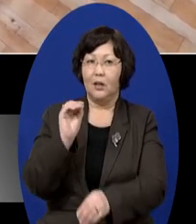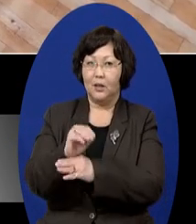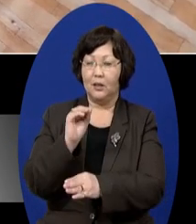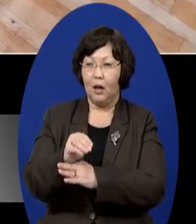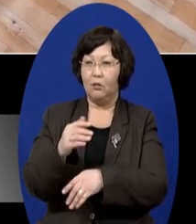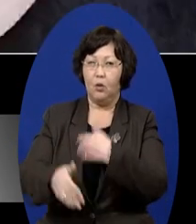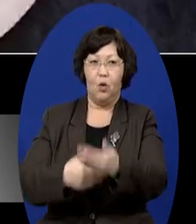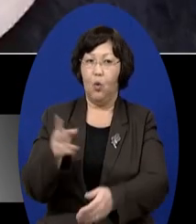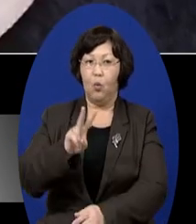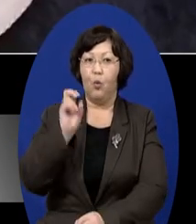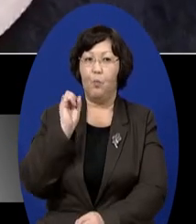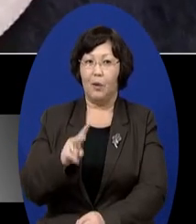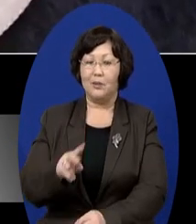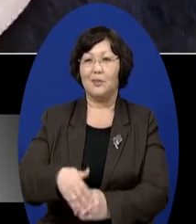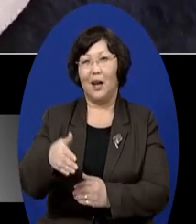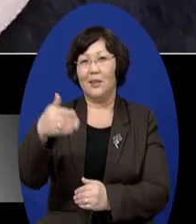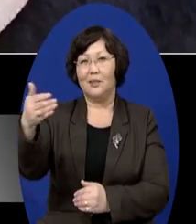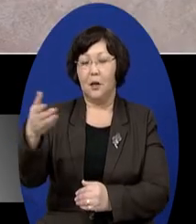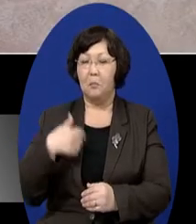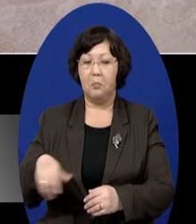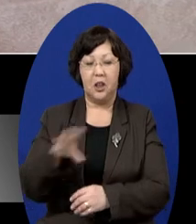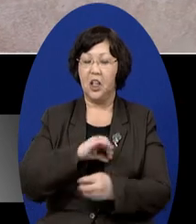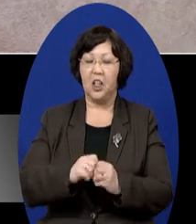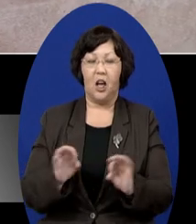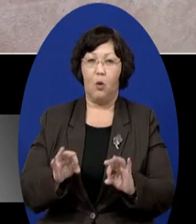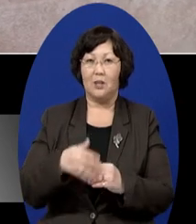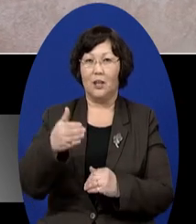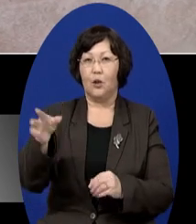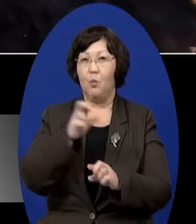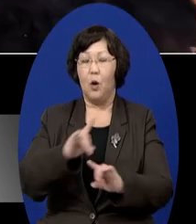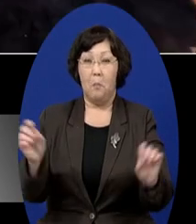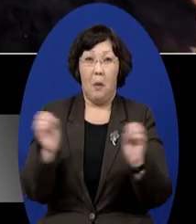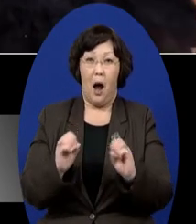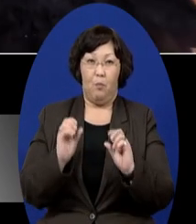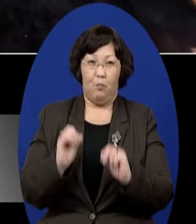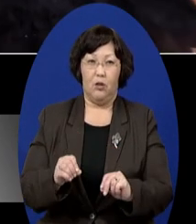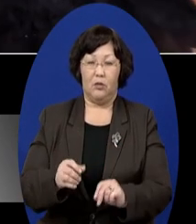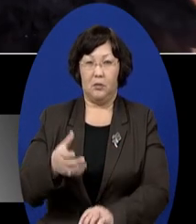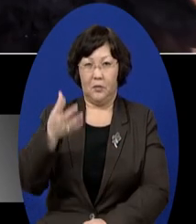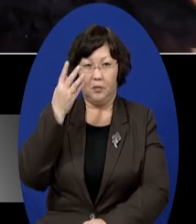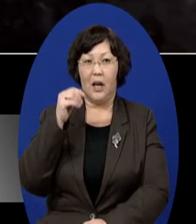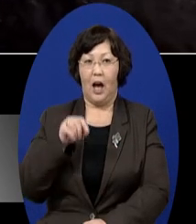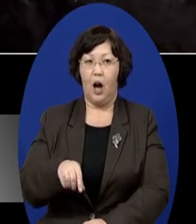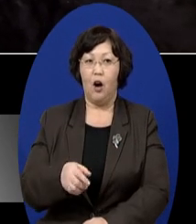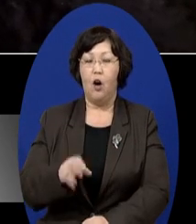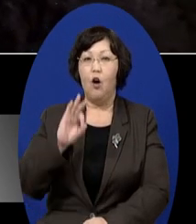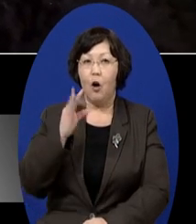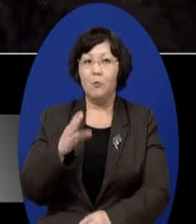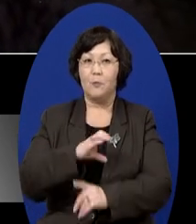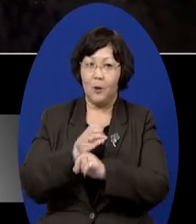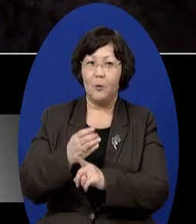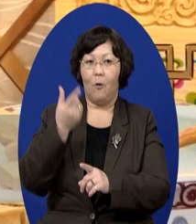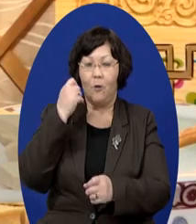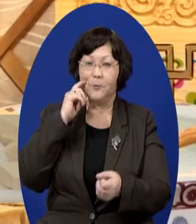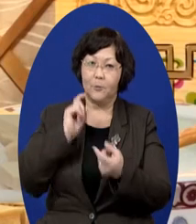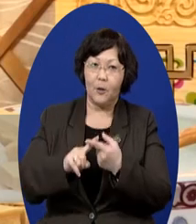юм бол бүр биднэрийн соёл ч байхгүй болчих юм шүү гэсэн яг бодол дээр толгуурлаж ин контентууд маань бүр яг өв соёл тал руу бүр нилээд чиглэж